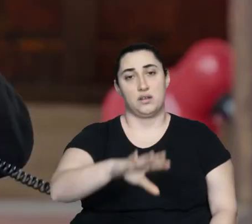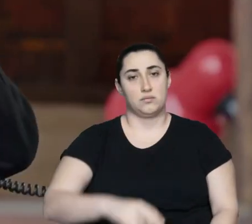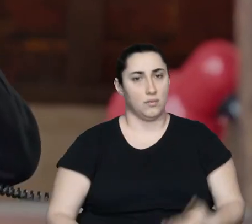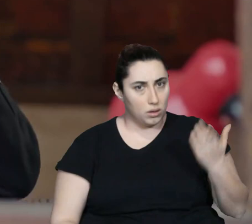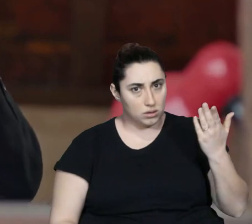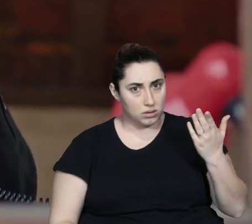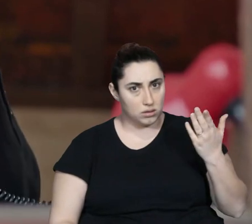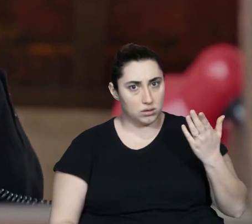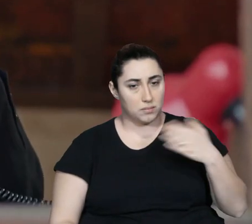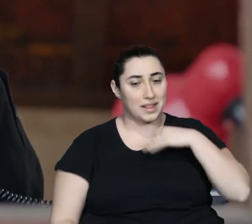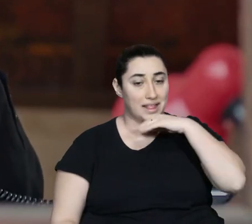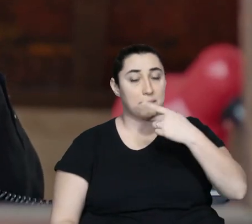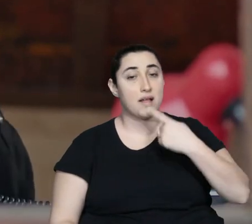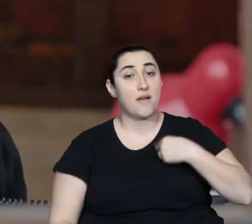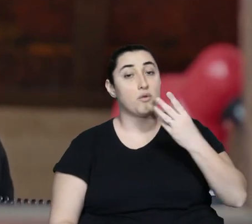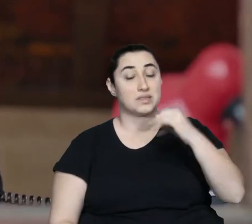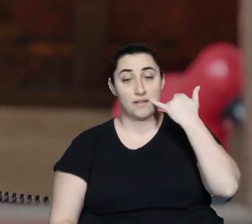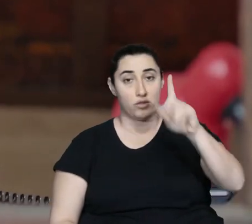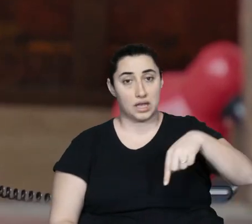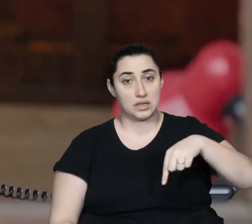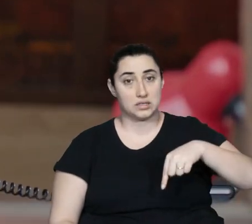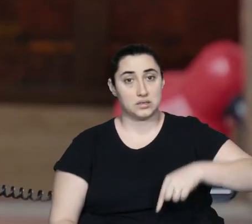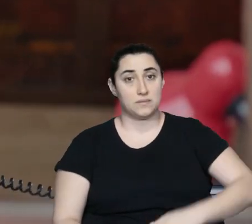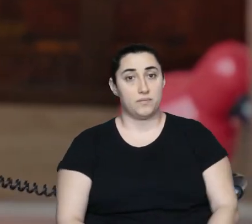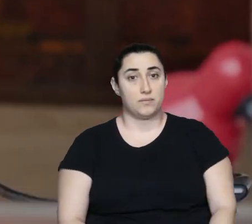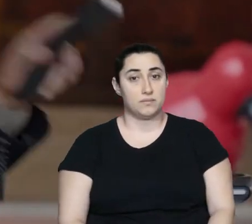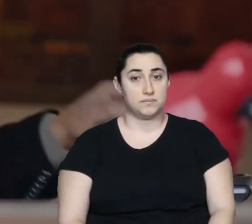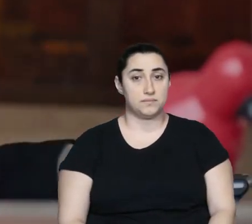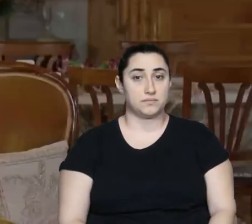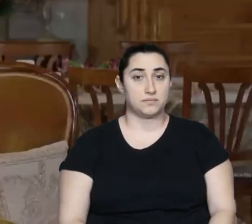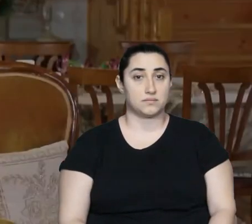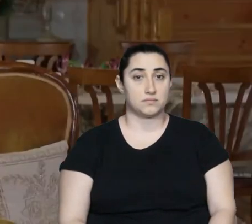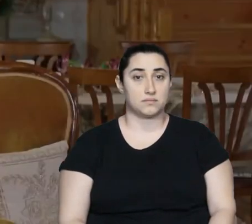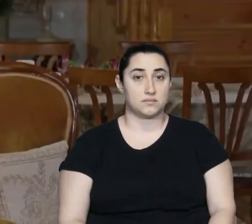Hayt, dedeye laf olmaz. Getir telefonumu. Ah.